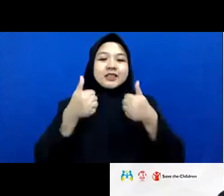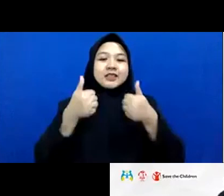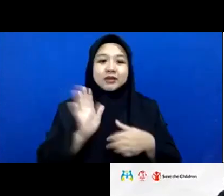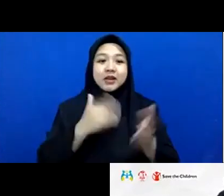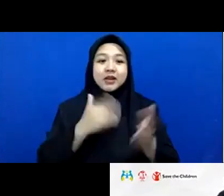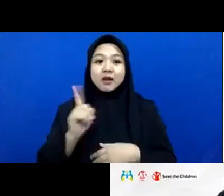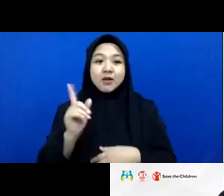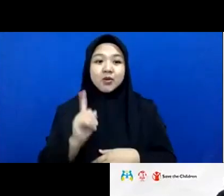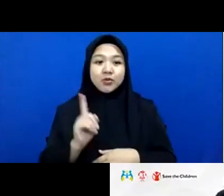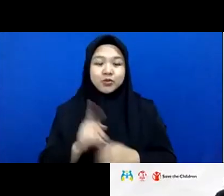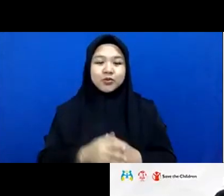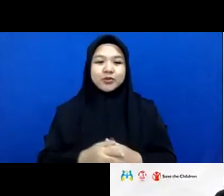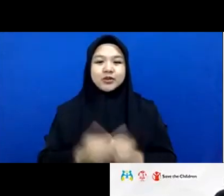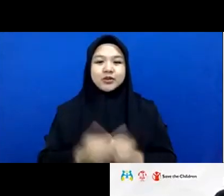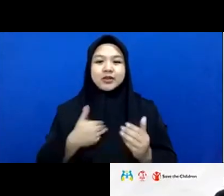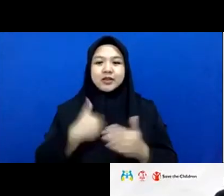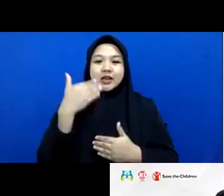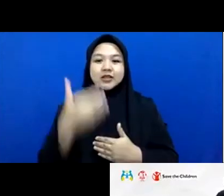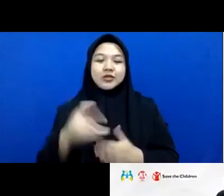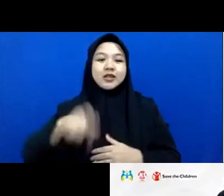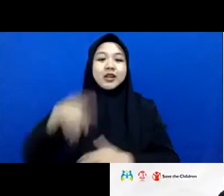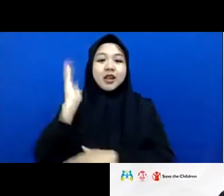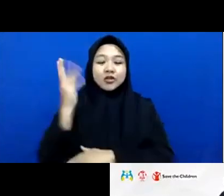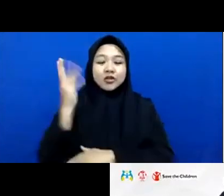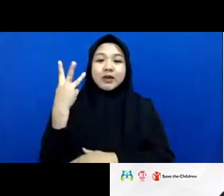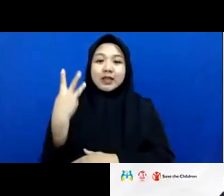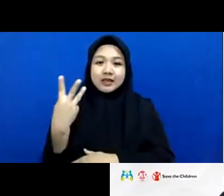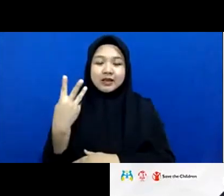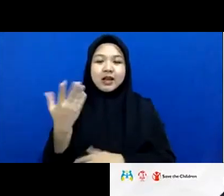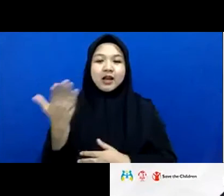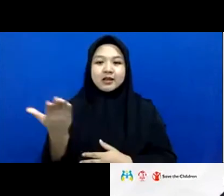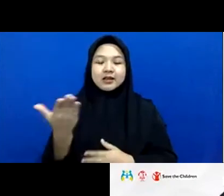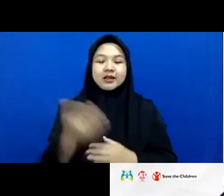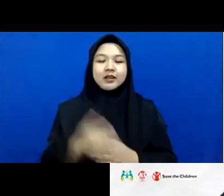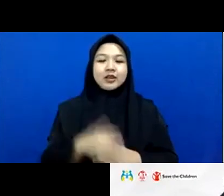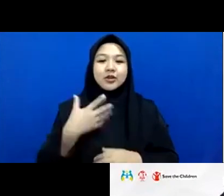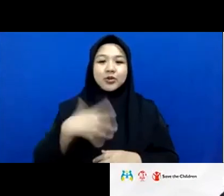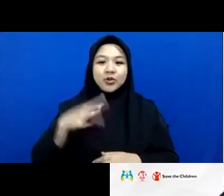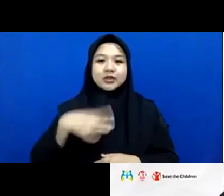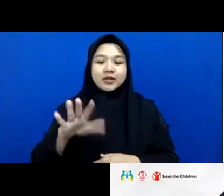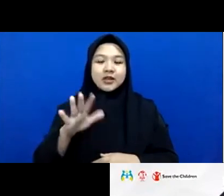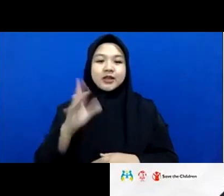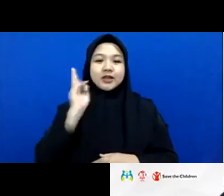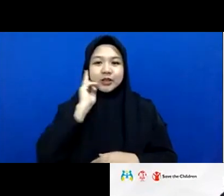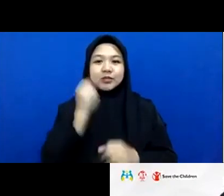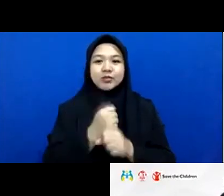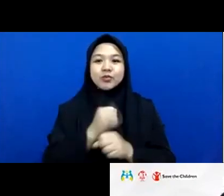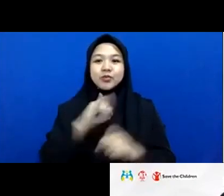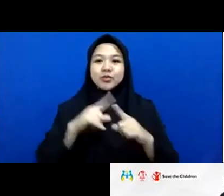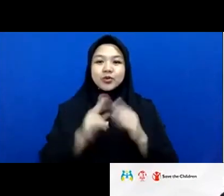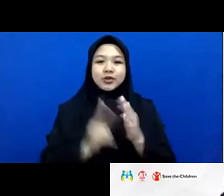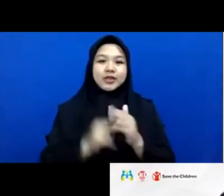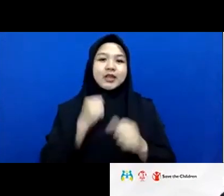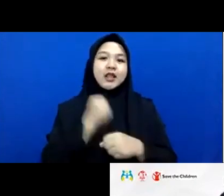tugas lagi, siap Pak, jangan kemana-mana dulu. Oke, saya lanjut ke narasumber kita yang ketiga, ini ada juga dosen juga, yaitu Ibu